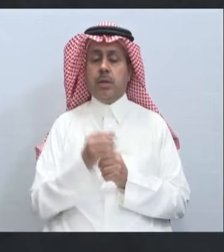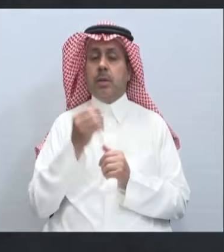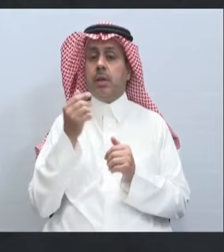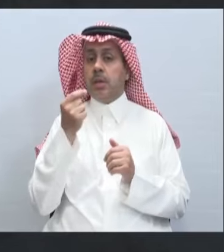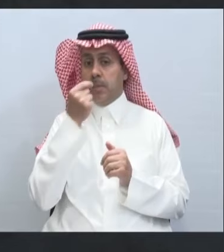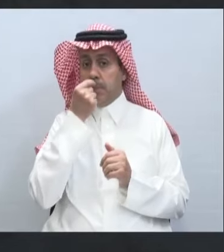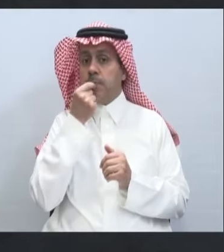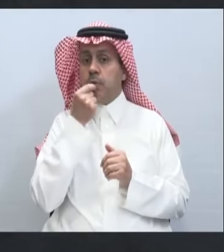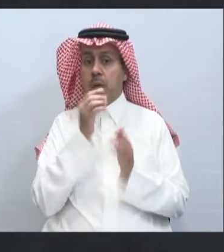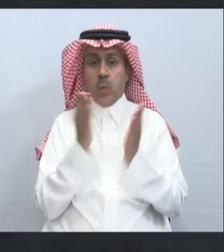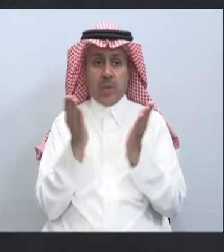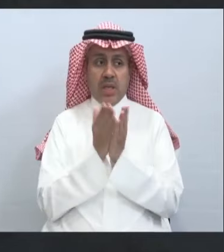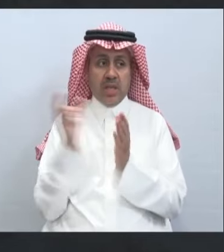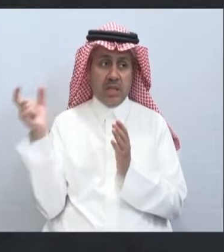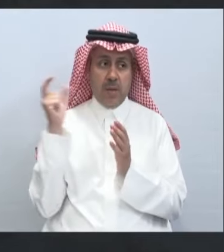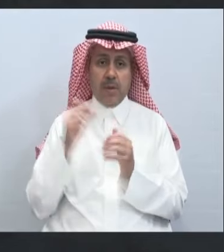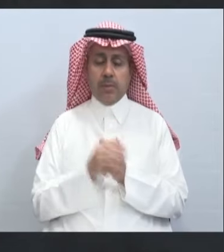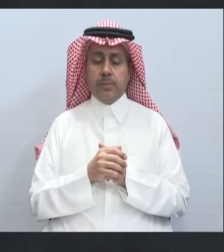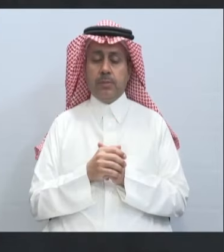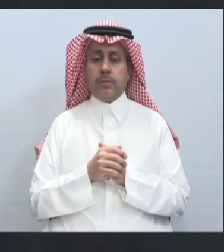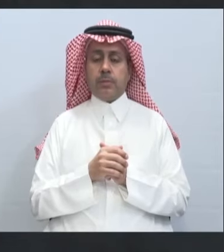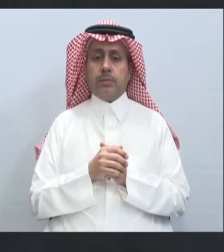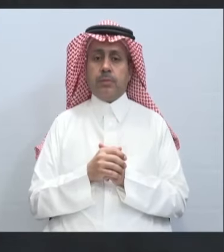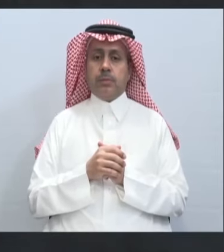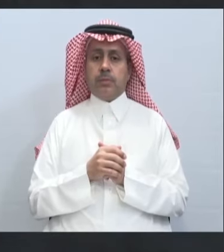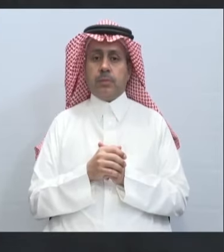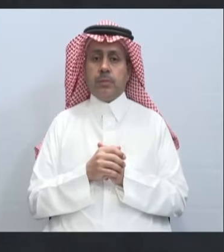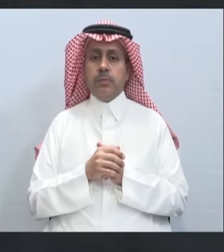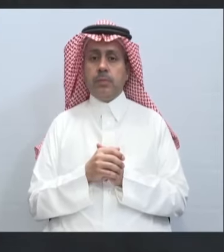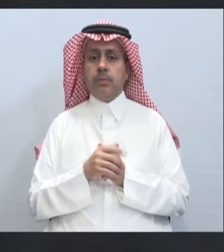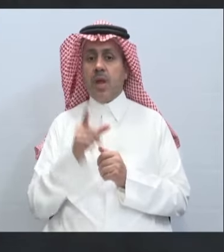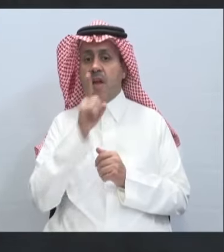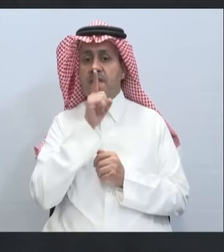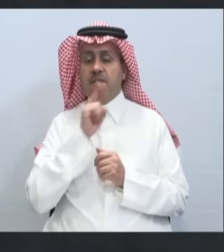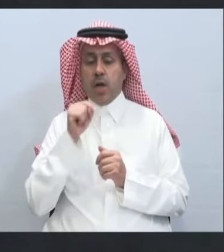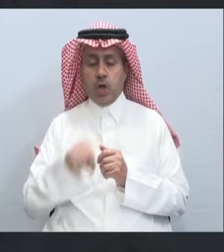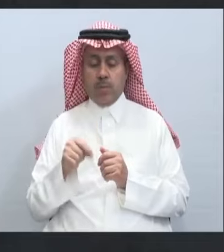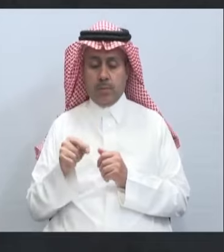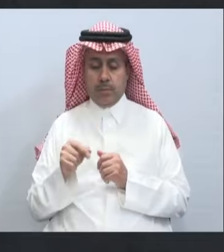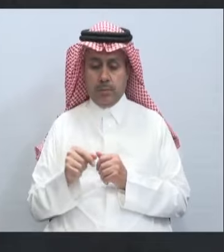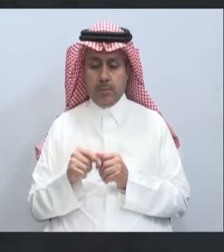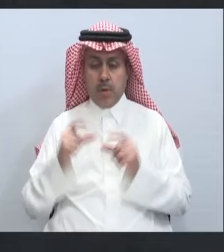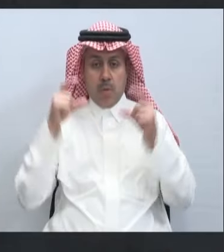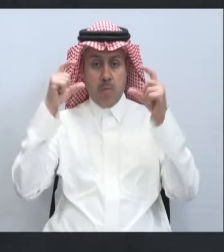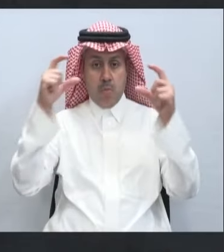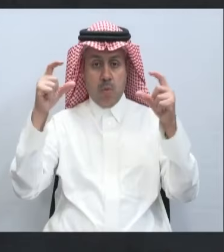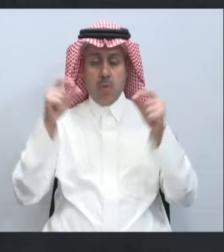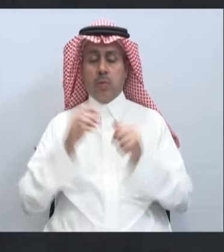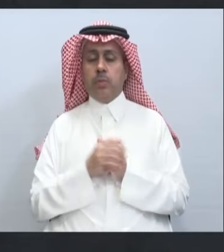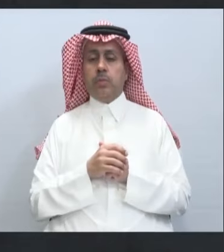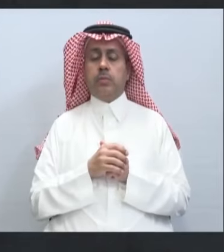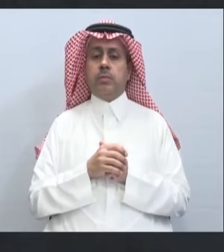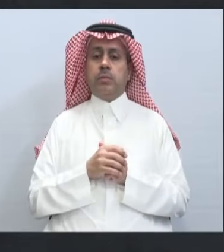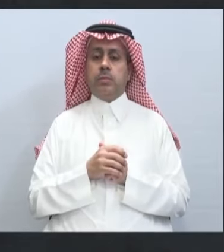الكريم والدراسات الاسلاميه وتحديدا في مقرر الفقه اليوم باذن الله سبحانه وتعالى ابنائي